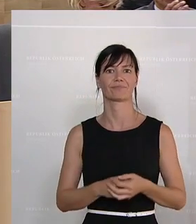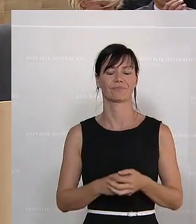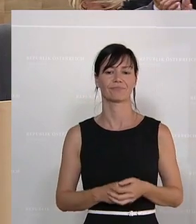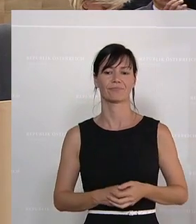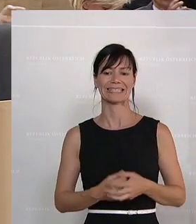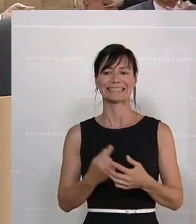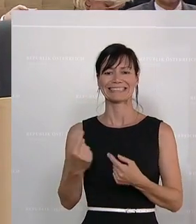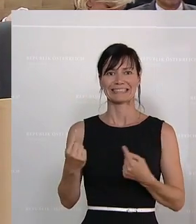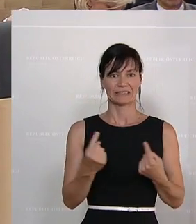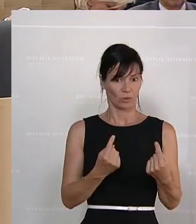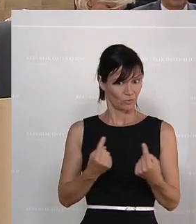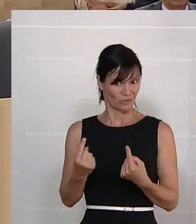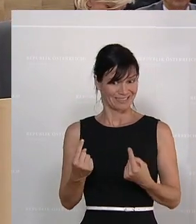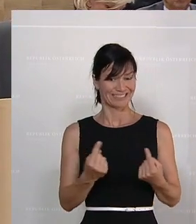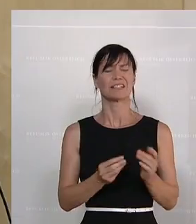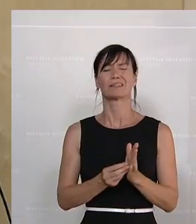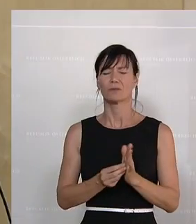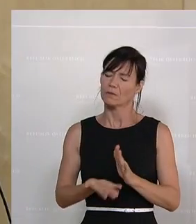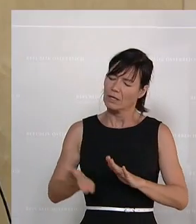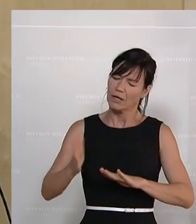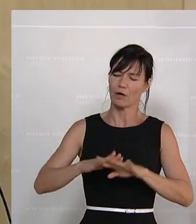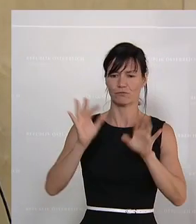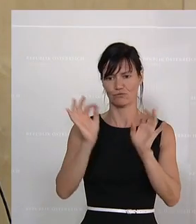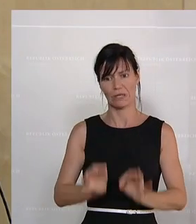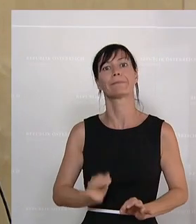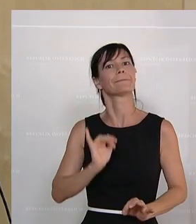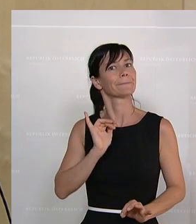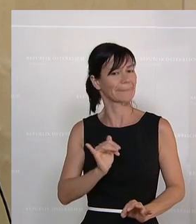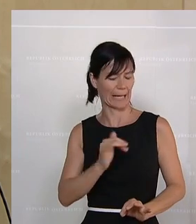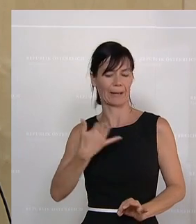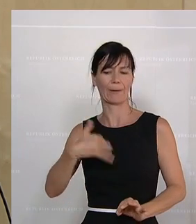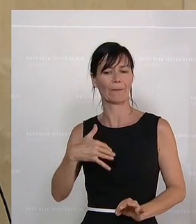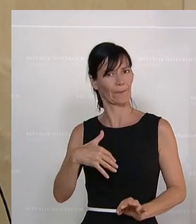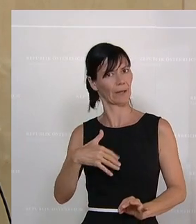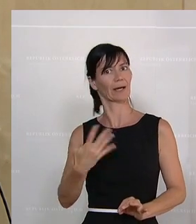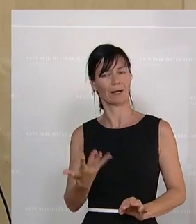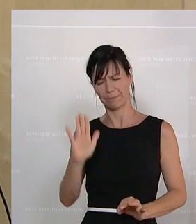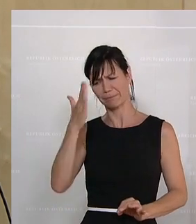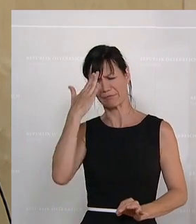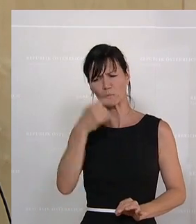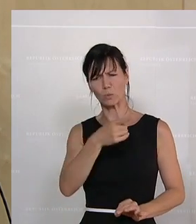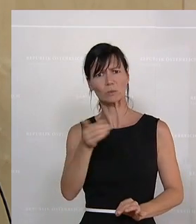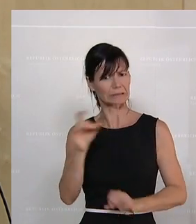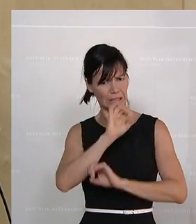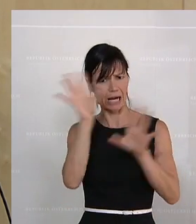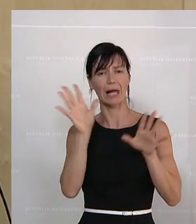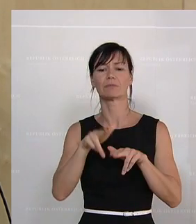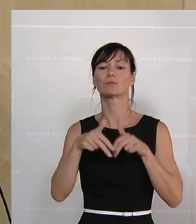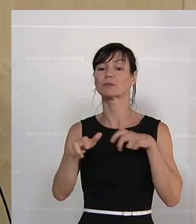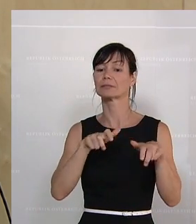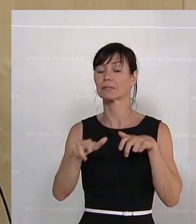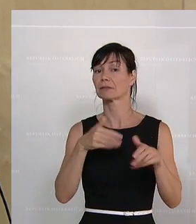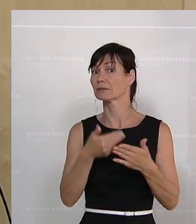die situation hat sich ja noch einmal verschärft das ist glaube ich auch allen bewusst und allen klar die bundesregierung hat daher